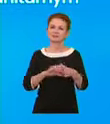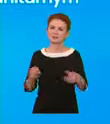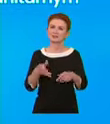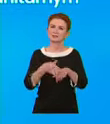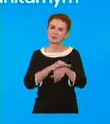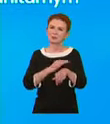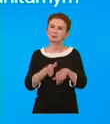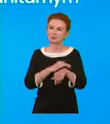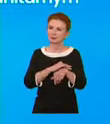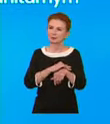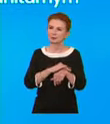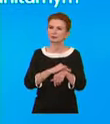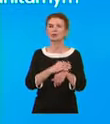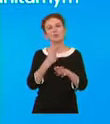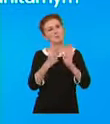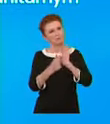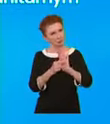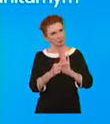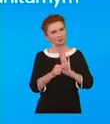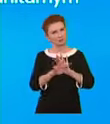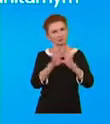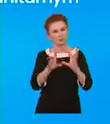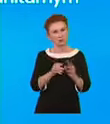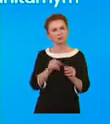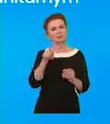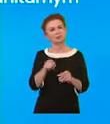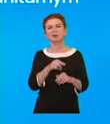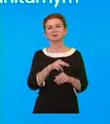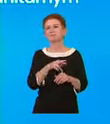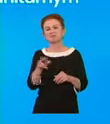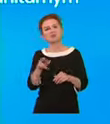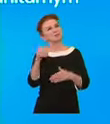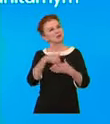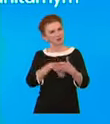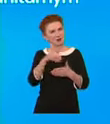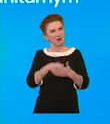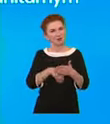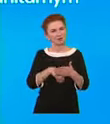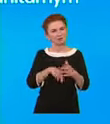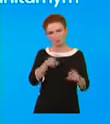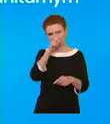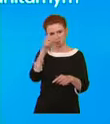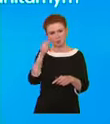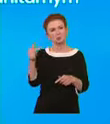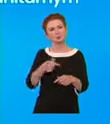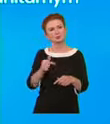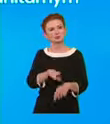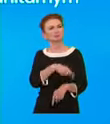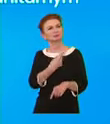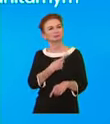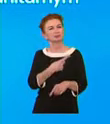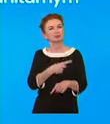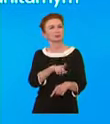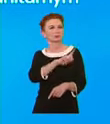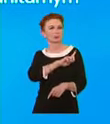dając sygnał wszystkim, że pewien typ zachowań społecznych musi być z nami na dłużej. Walka